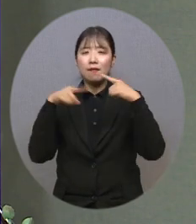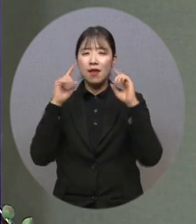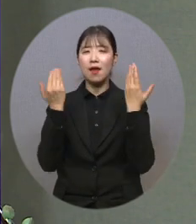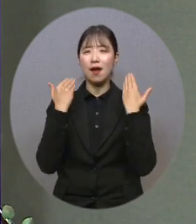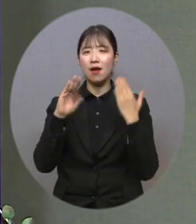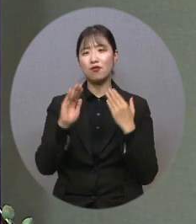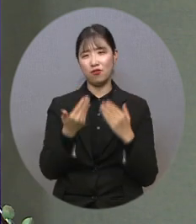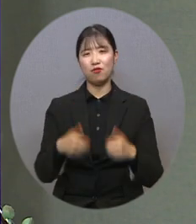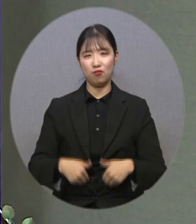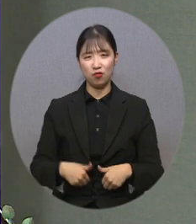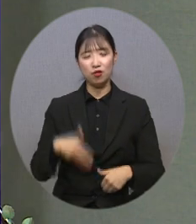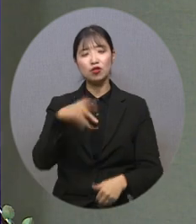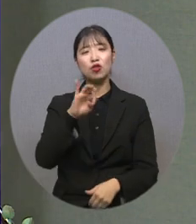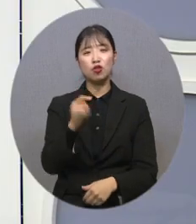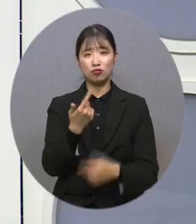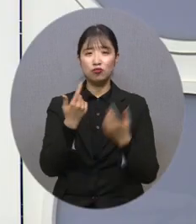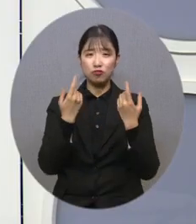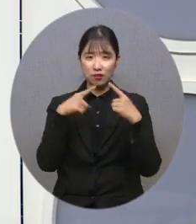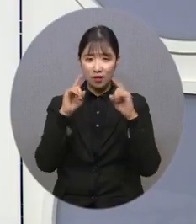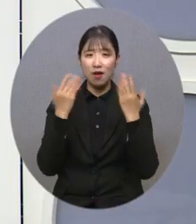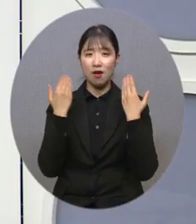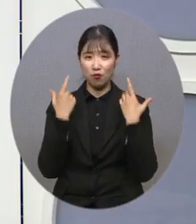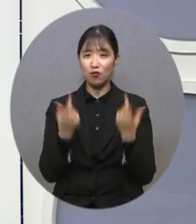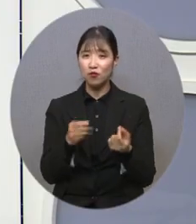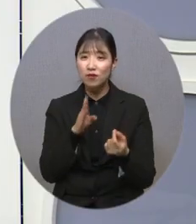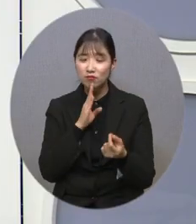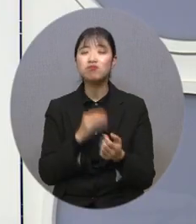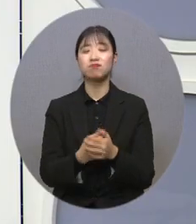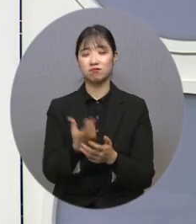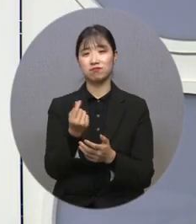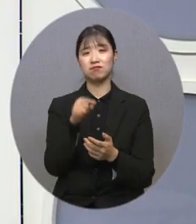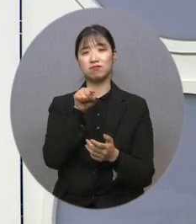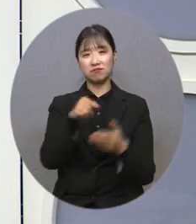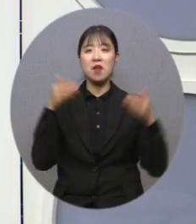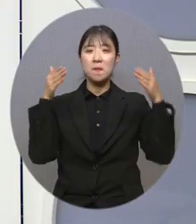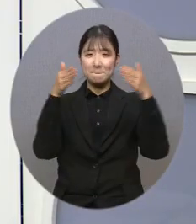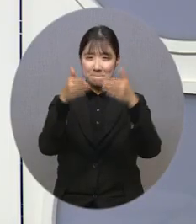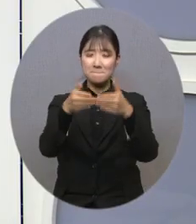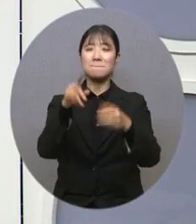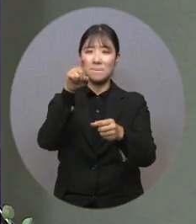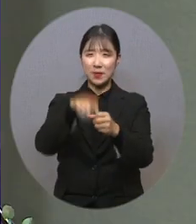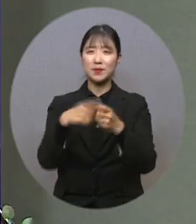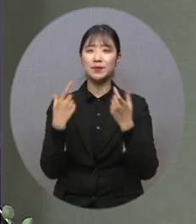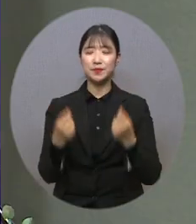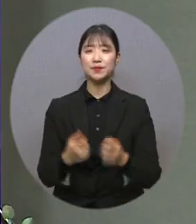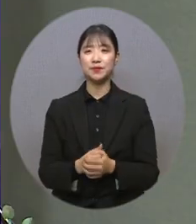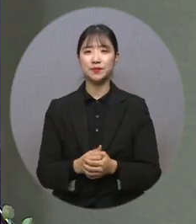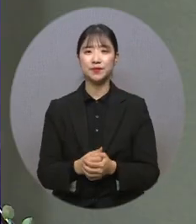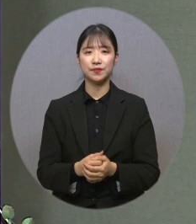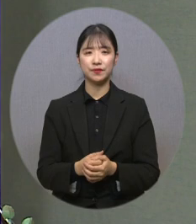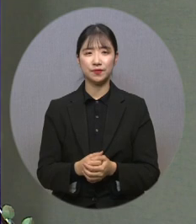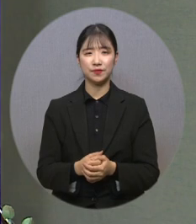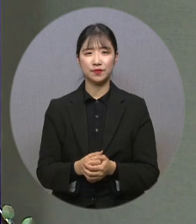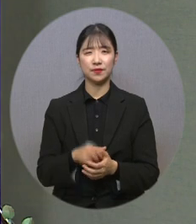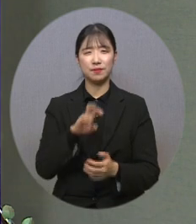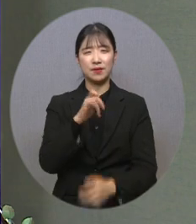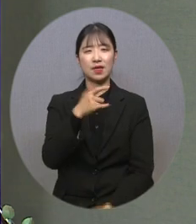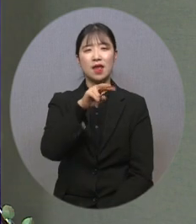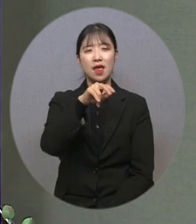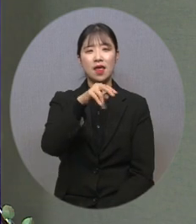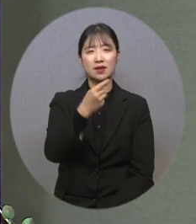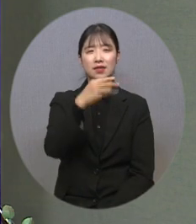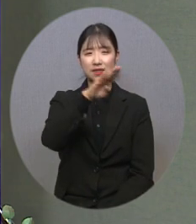건데 네, 청운대학도 똑같겠죠. 뭐. 그렇게 그래? 지향을 하고 있습니다. 그런 방향을. 네. 그 미네르바